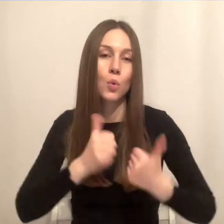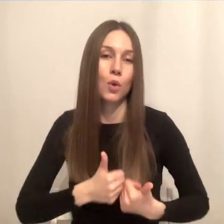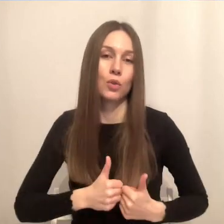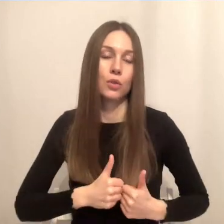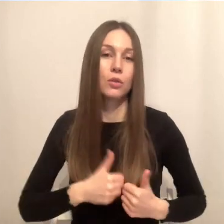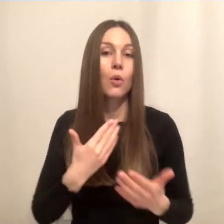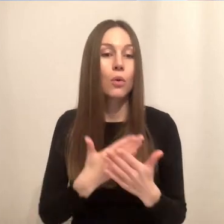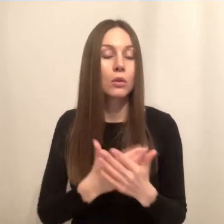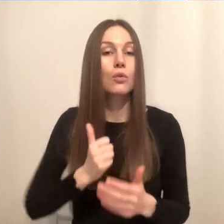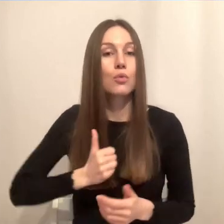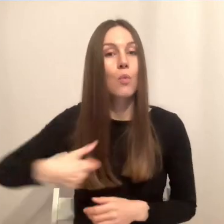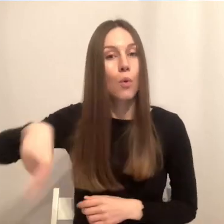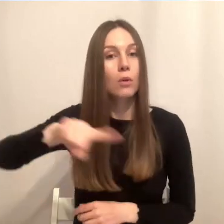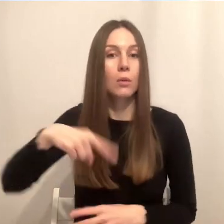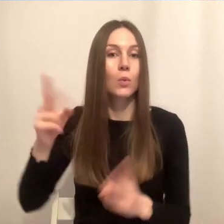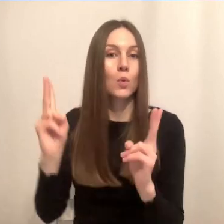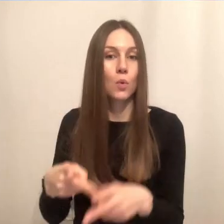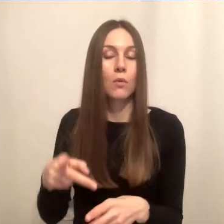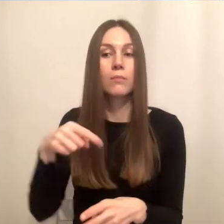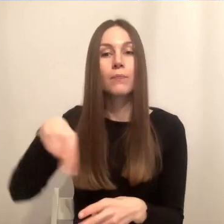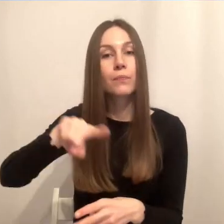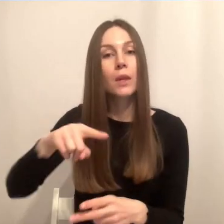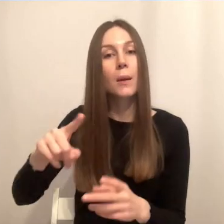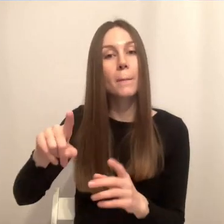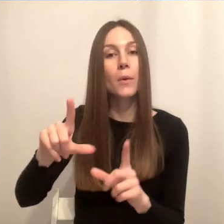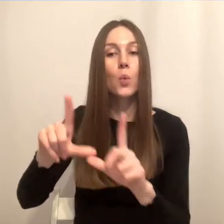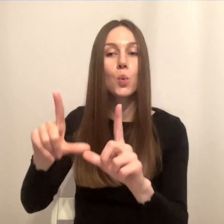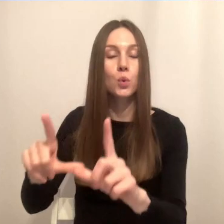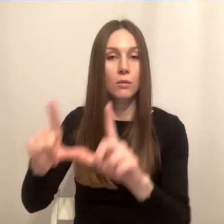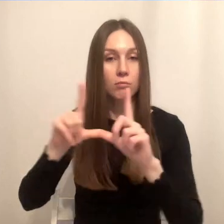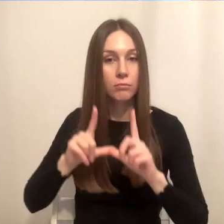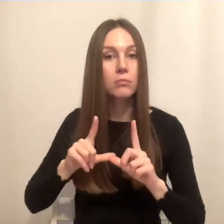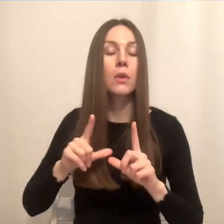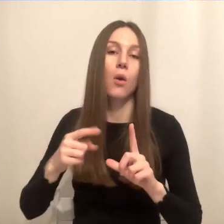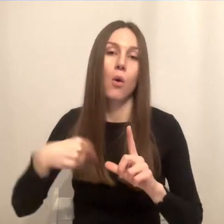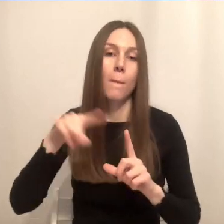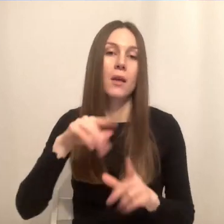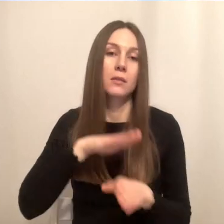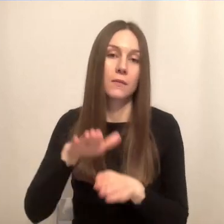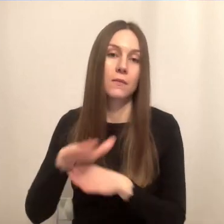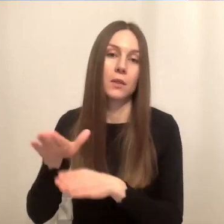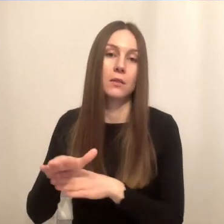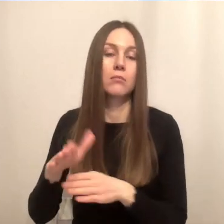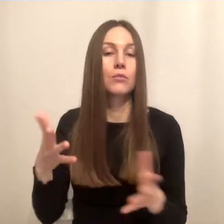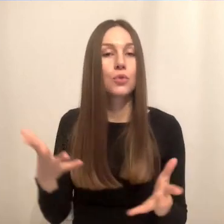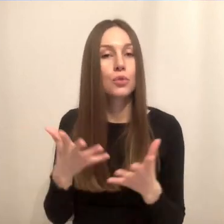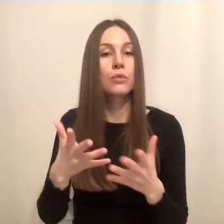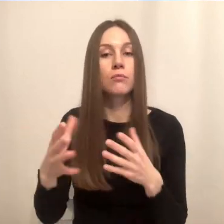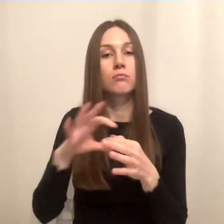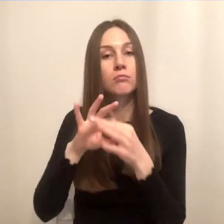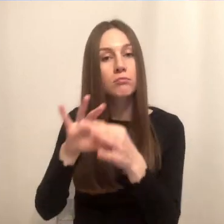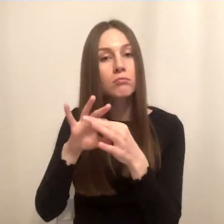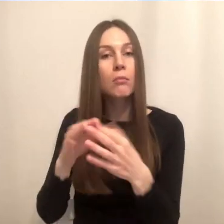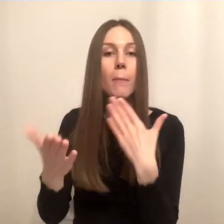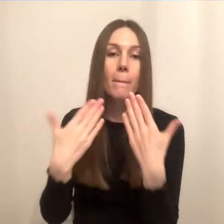gyventojai turi mum užduoti, kaip aš sakau, uždavinius, o mes turime įgyvendinti. Skatinu bendradarbiauti, bendrauti ir kurti